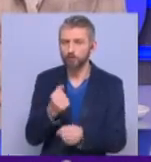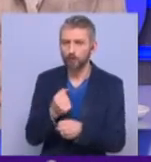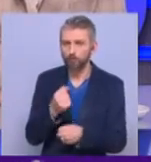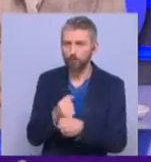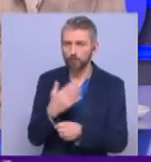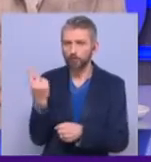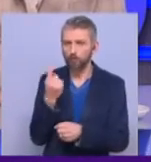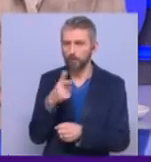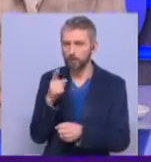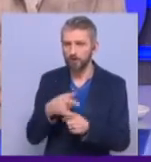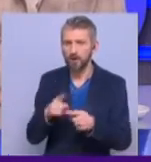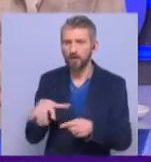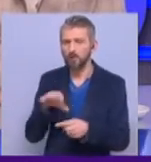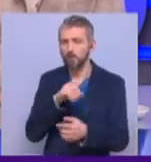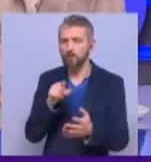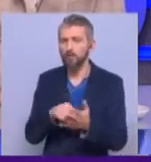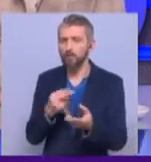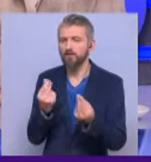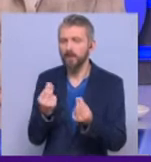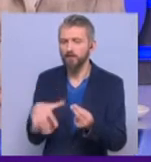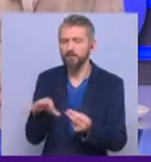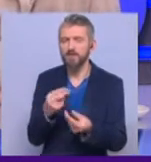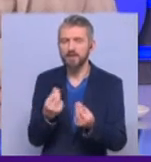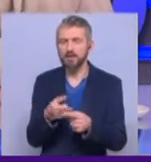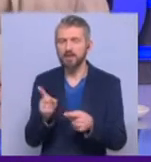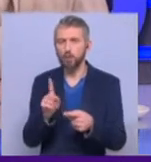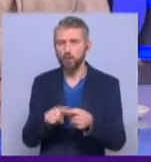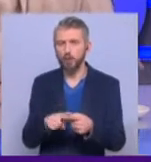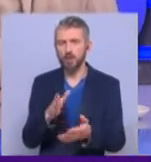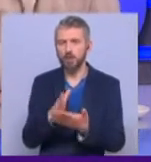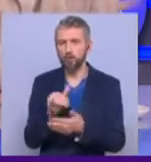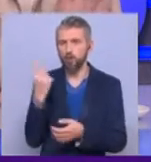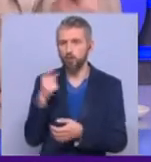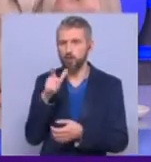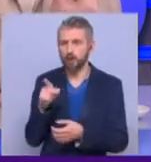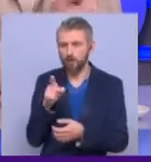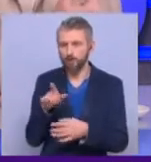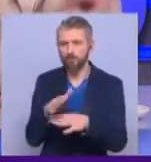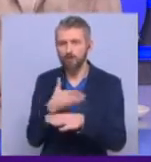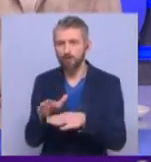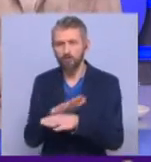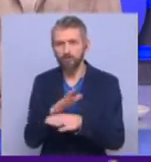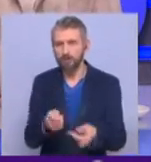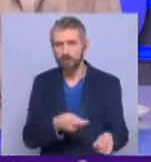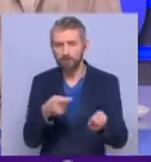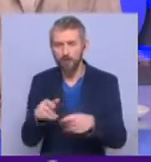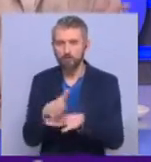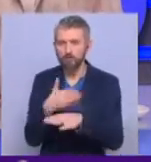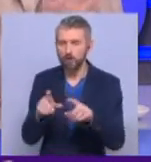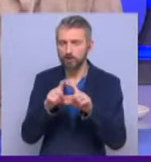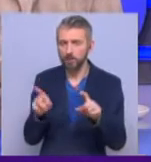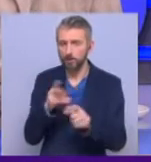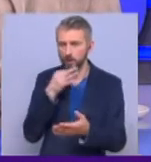працюючих в облгазах. Це ж все вопрос в тарифі. Ведь всі деньги, які є у облгазу, розподіляючі, не поставляючі, а розподіляючі компанії,